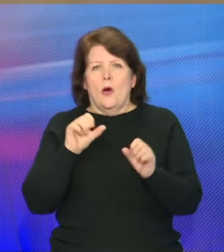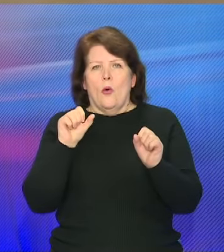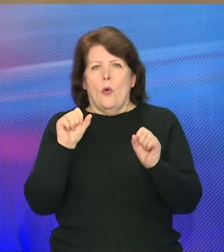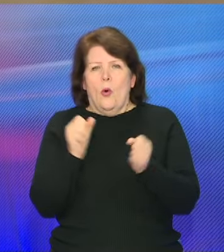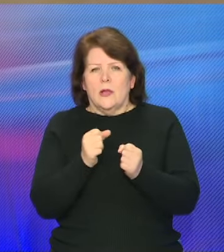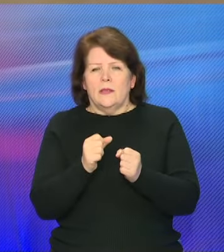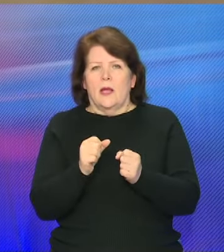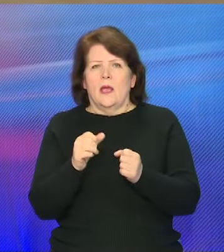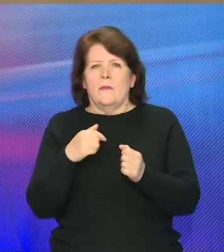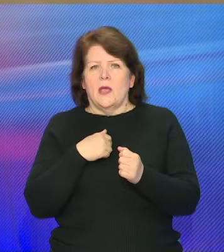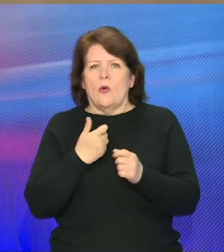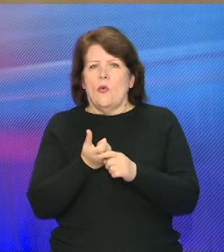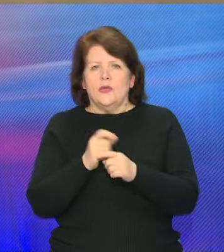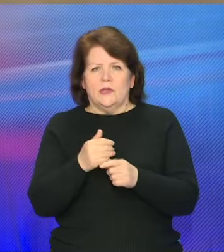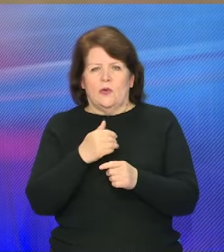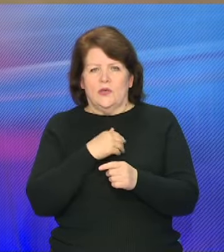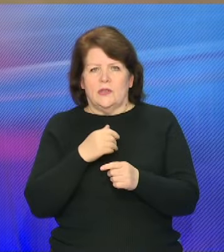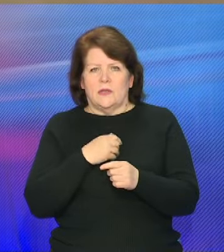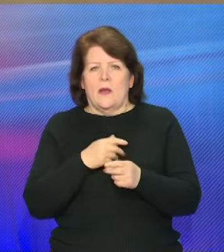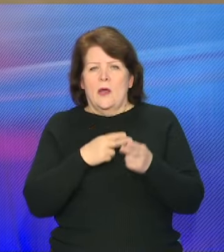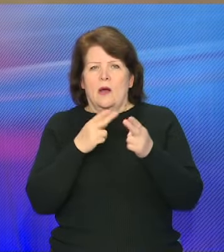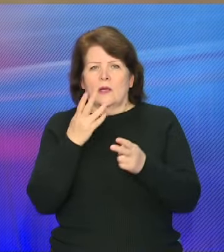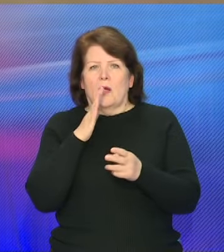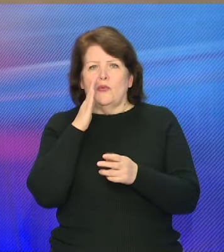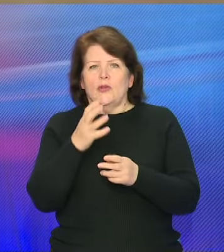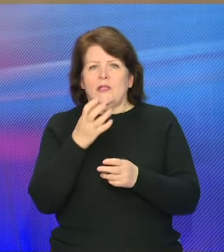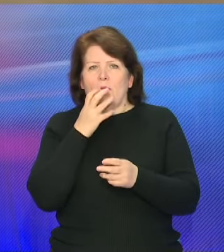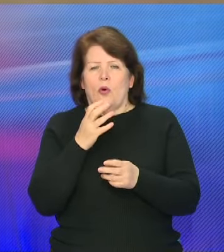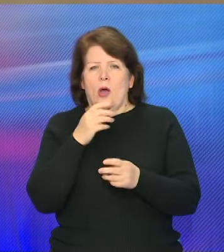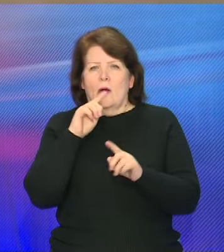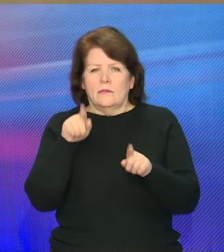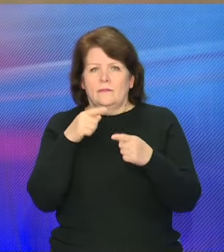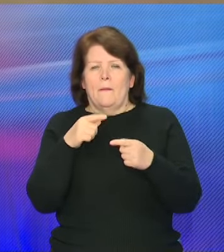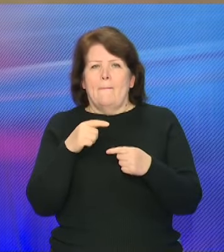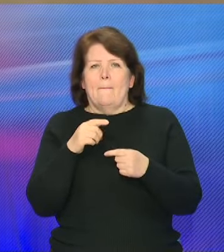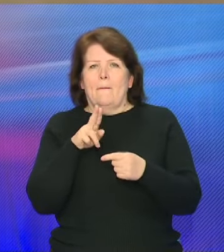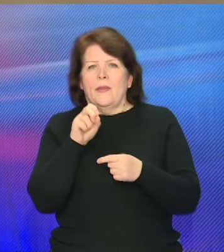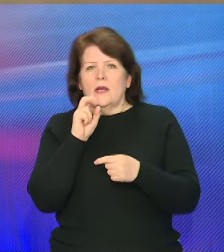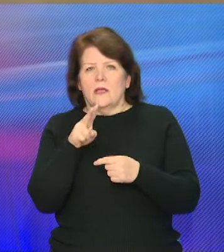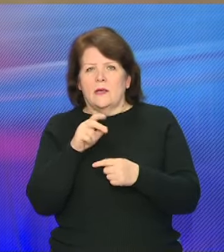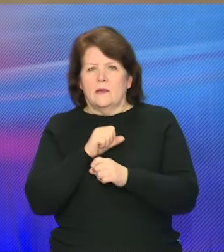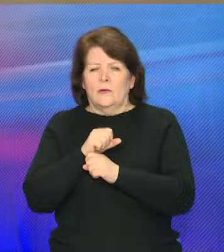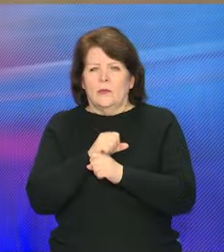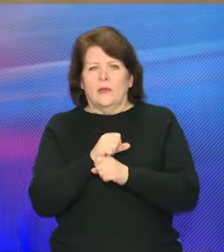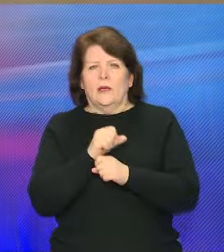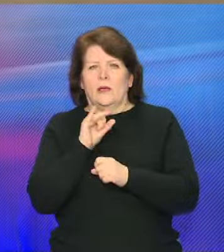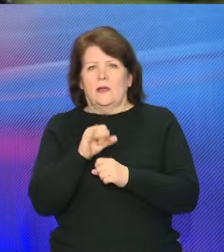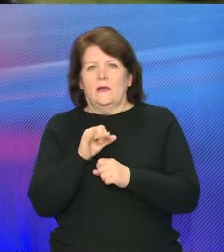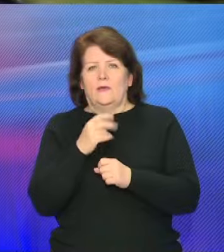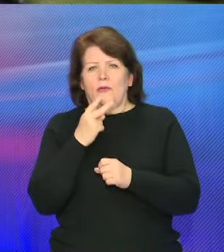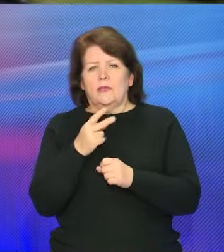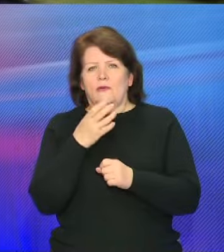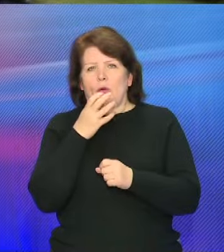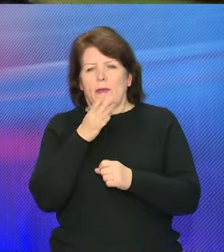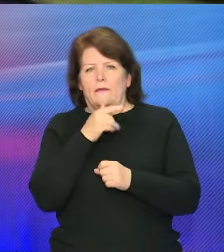очень хочется приехать сюда, когда будет тепло, устроить пикник на речке и узнать Беларусь в теплое время.